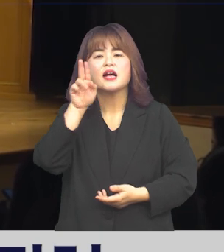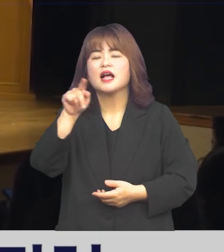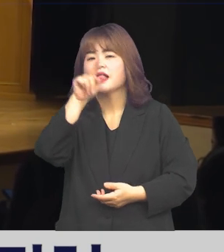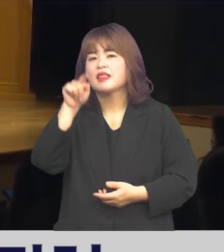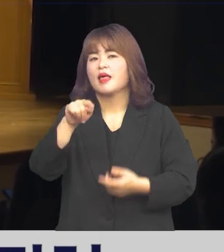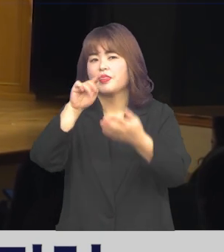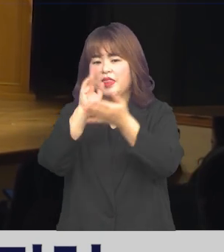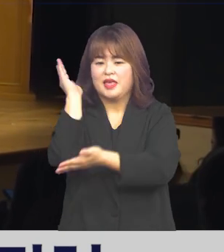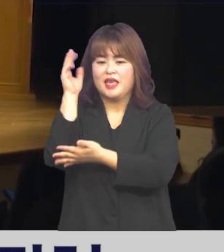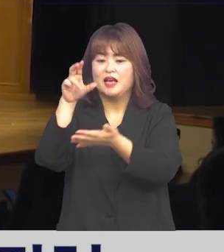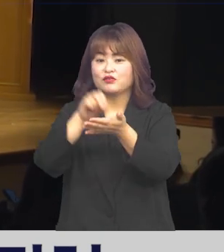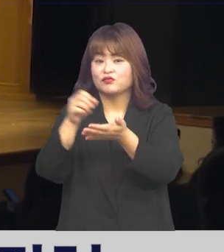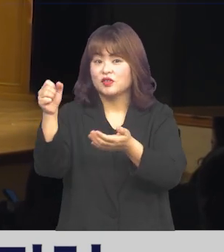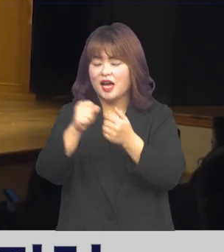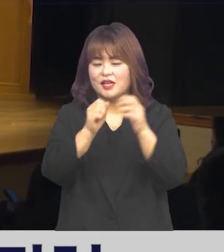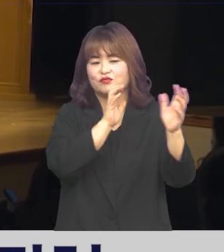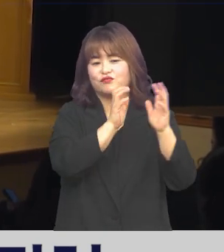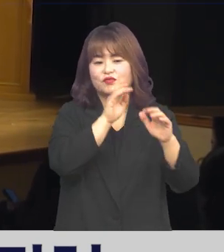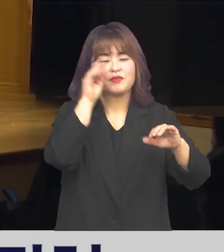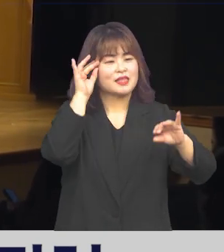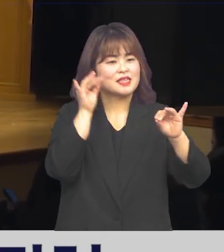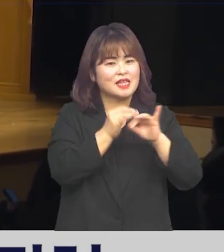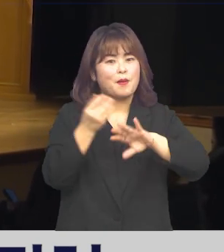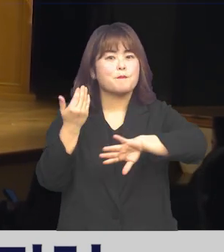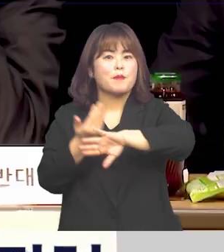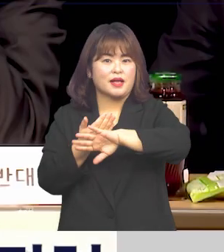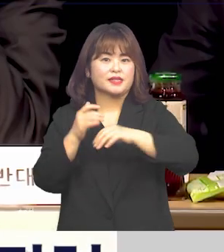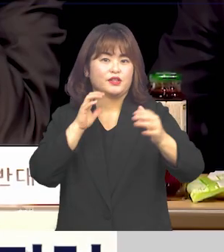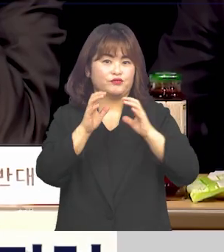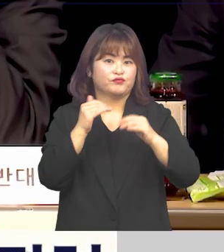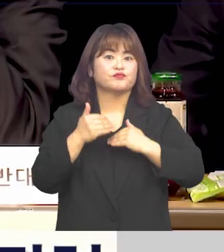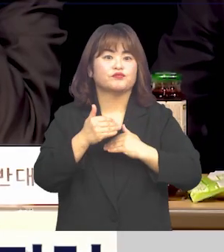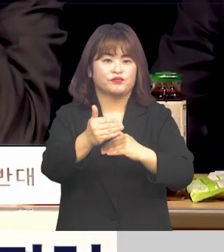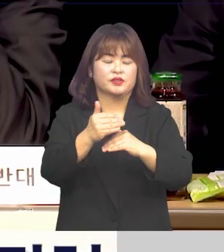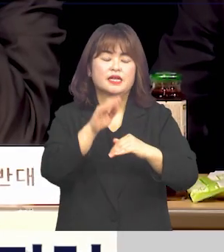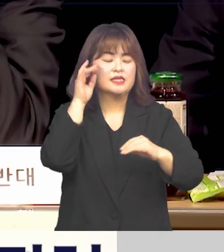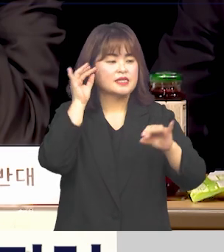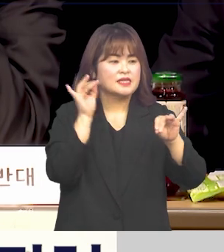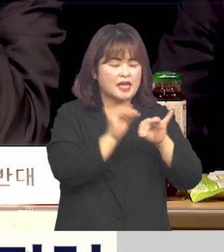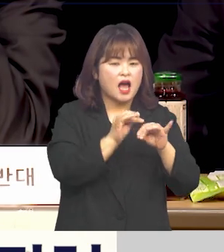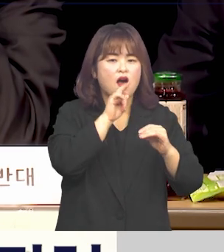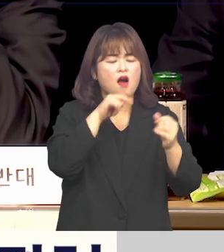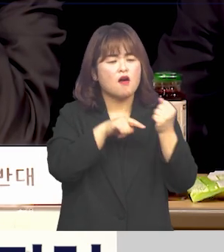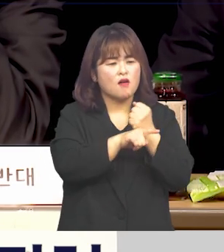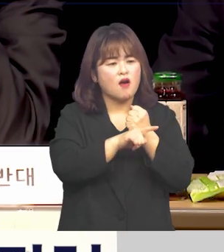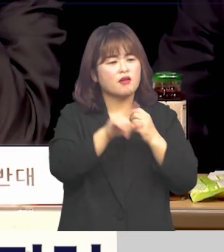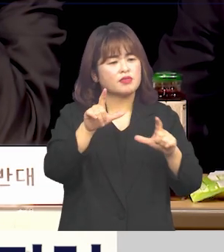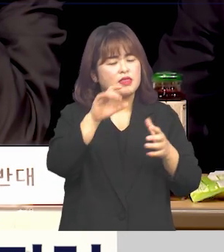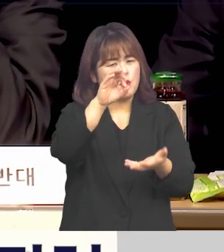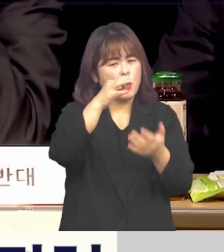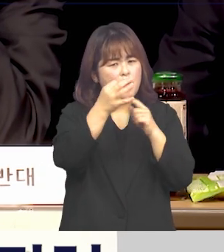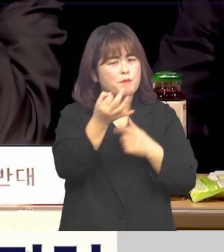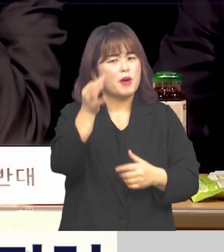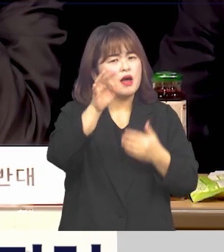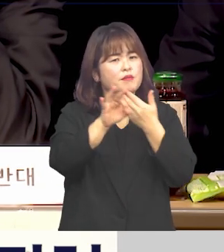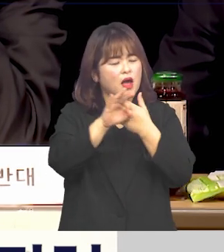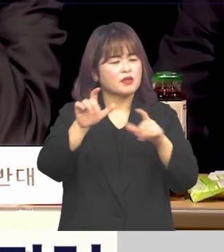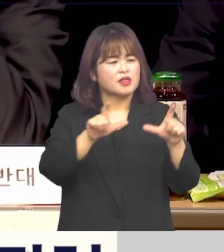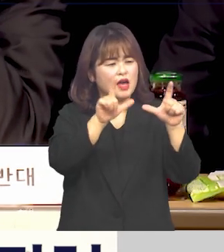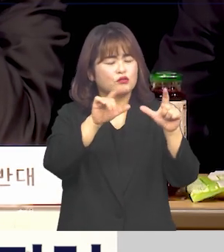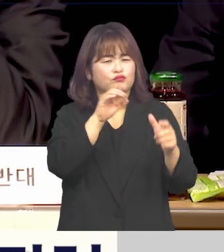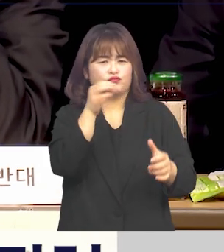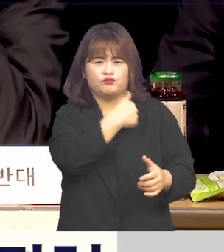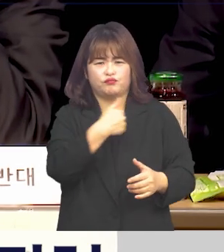찬반 의견을 두고 열띤 토론을 벌였습니다. 찬성팀은 최저임금 인상이 근로자의 삶의 질을